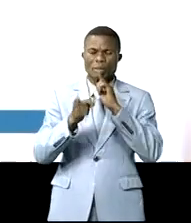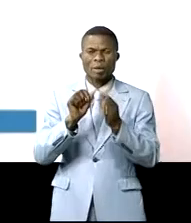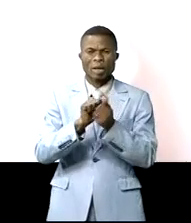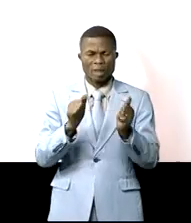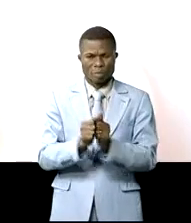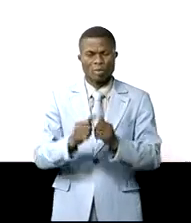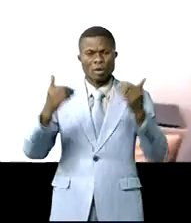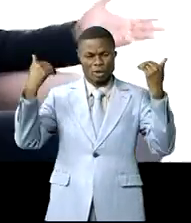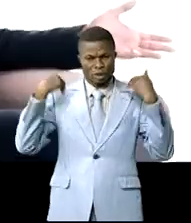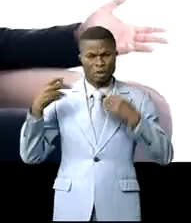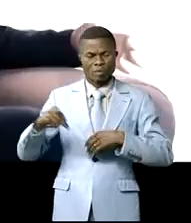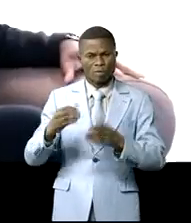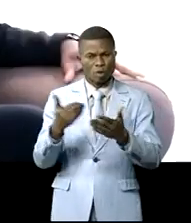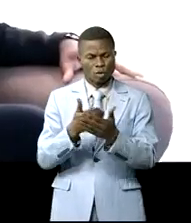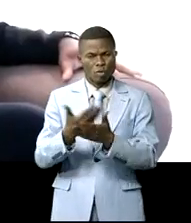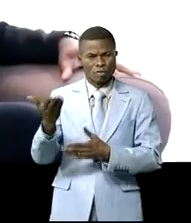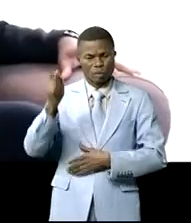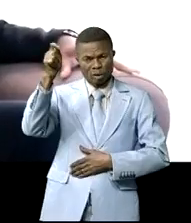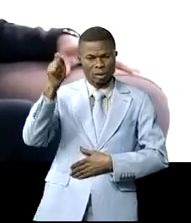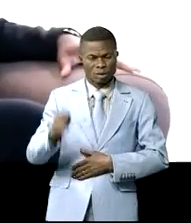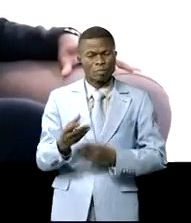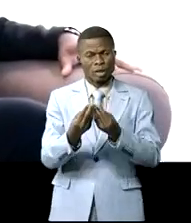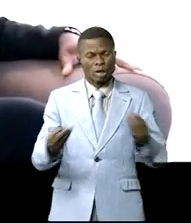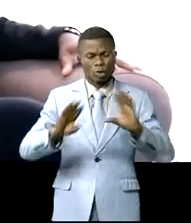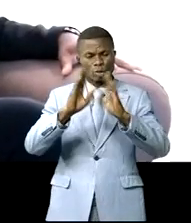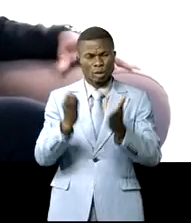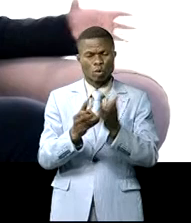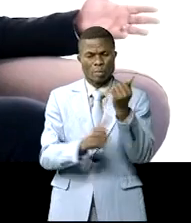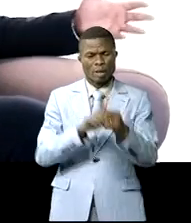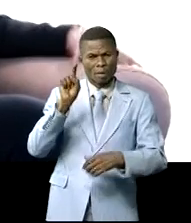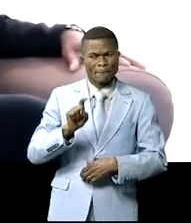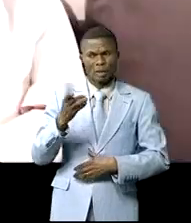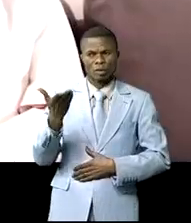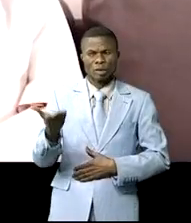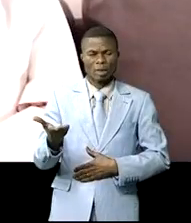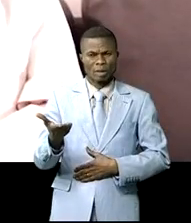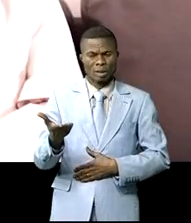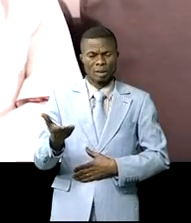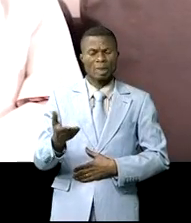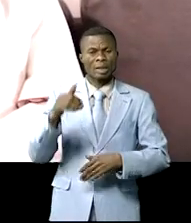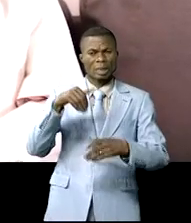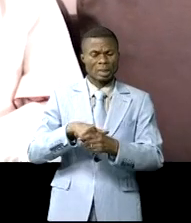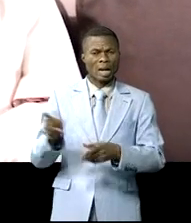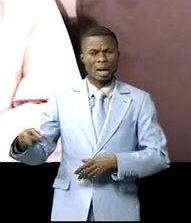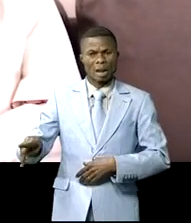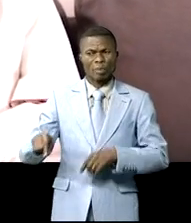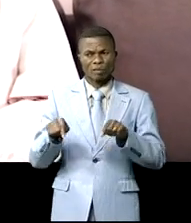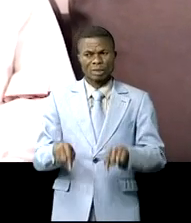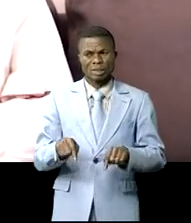de siège ici et les résultats que tout le monde attend. Et déjà au niveau de la